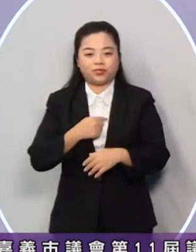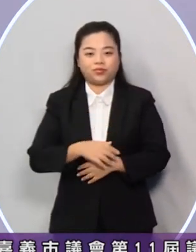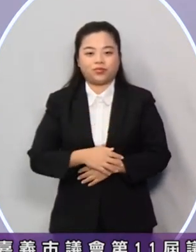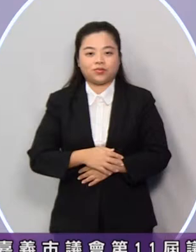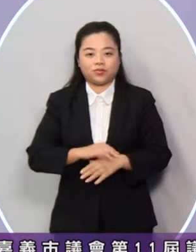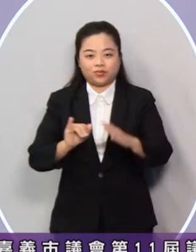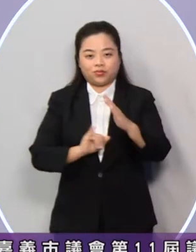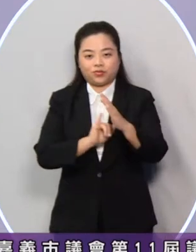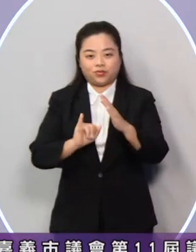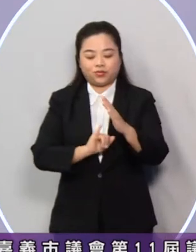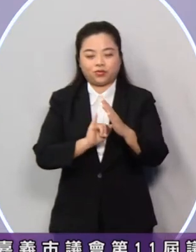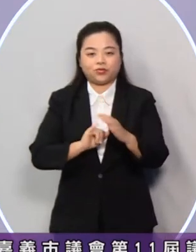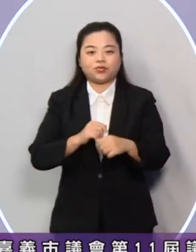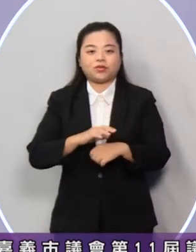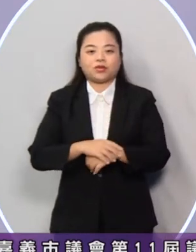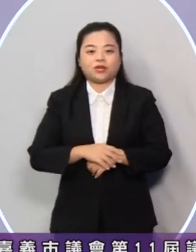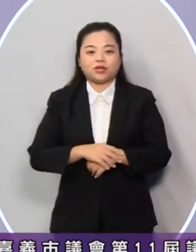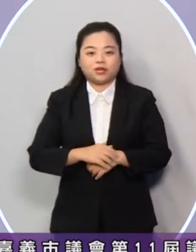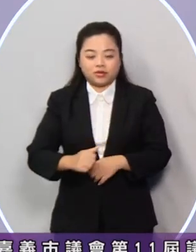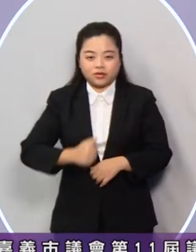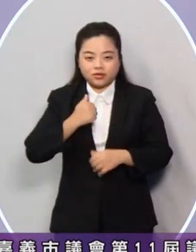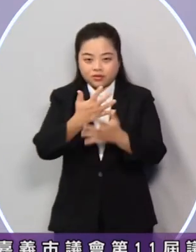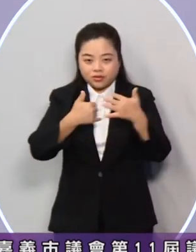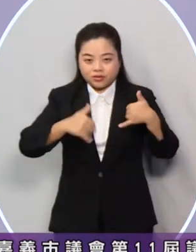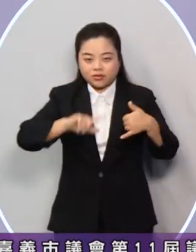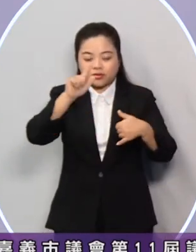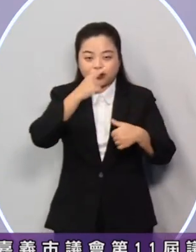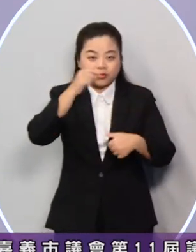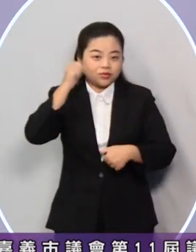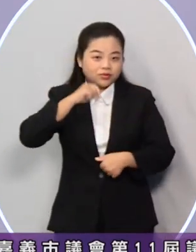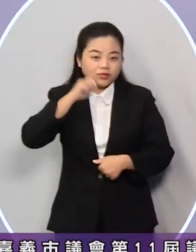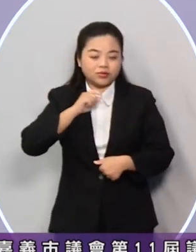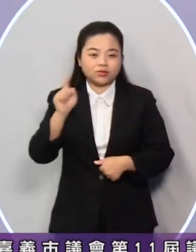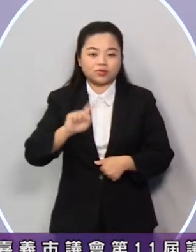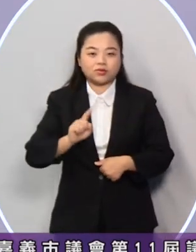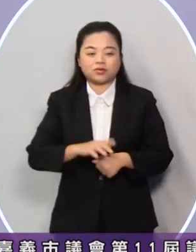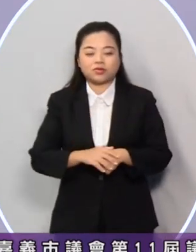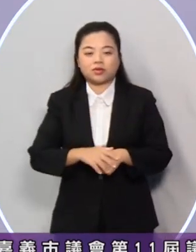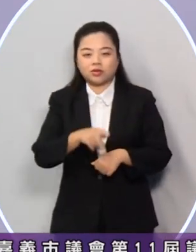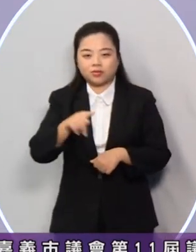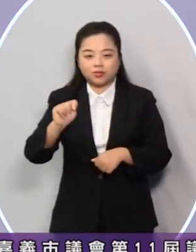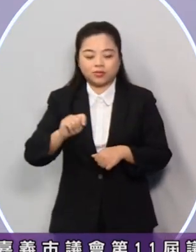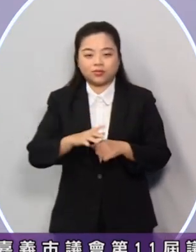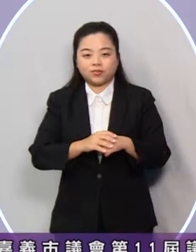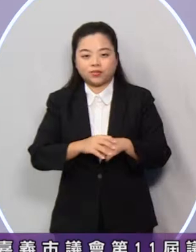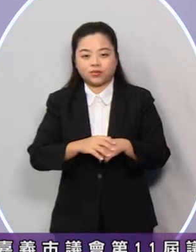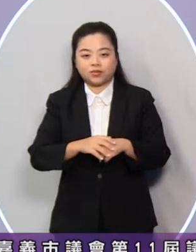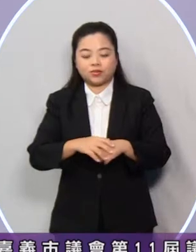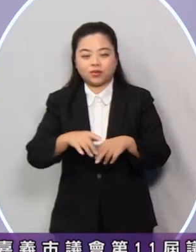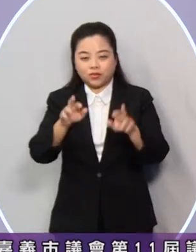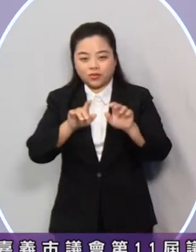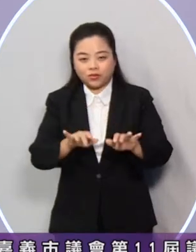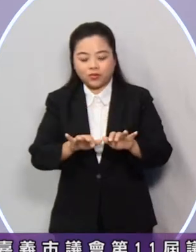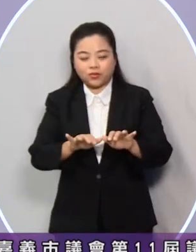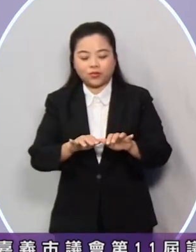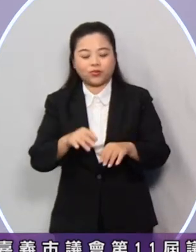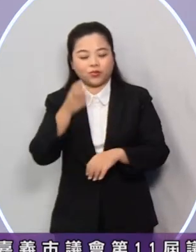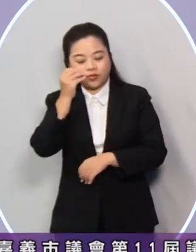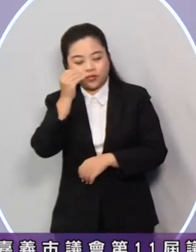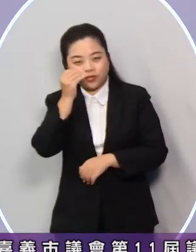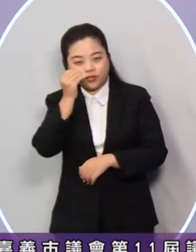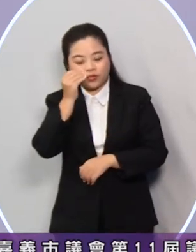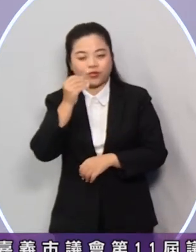于这样宅宅的形象，实际上在网络上呢，我喜欢在 PTT、巴哈论坛当吃瓜群众看热